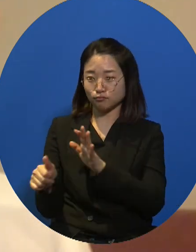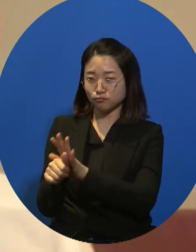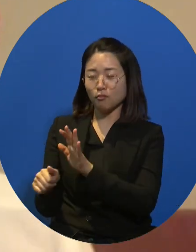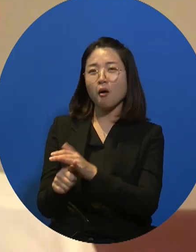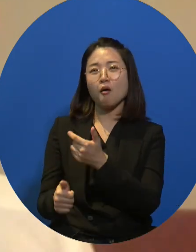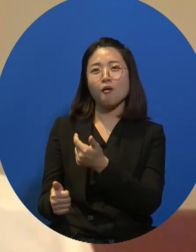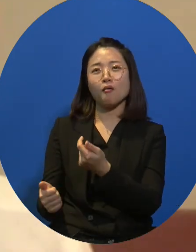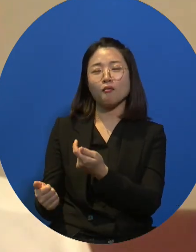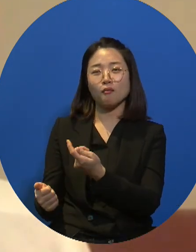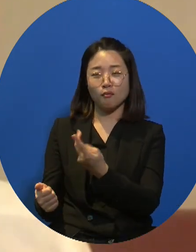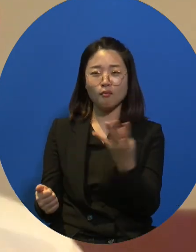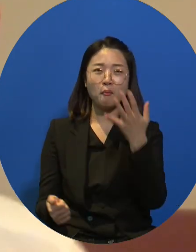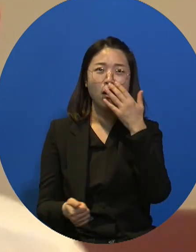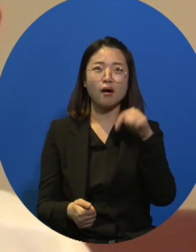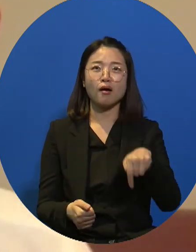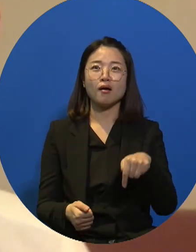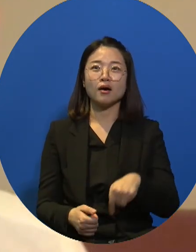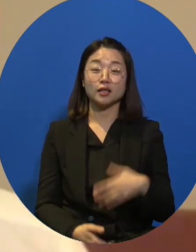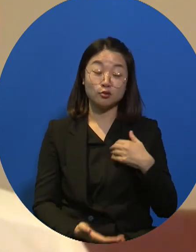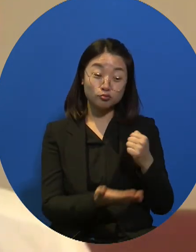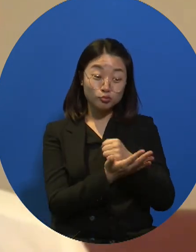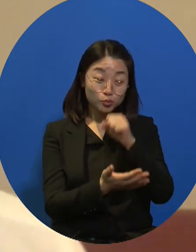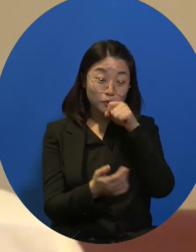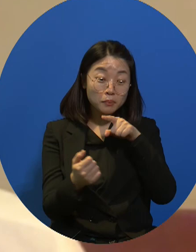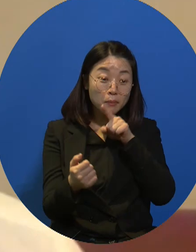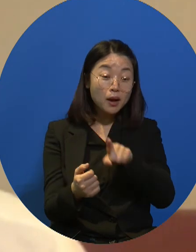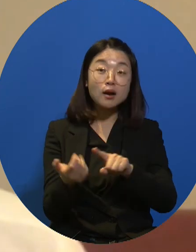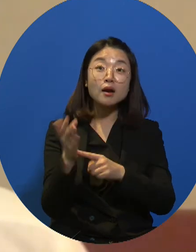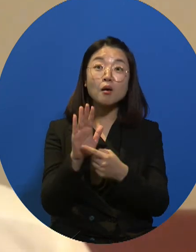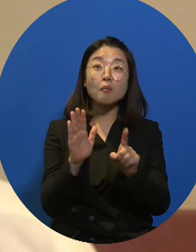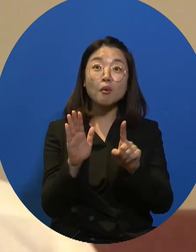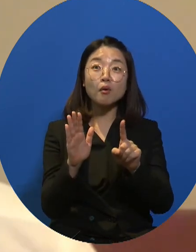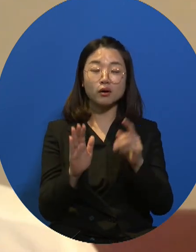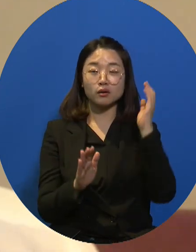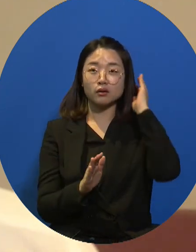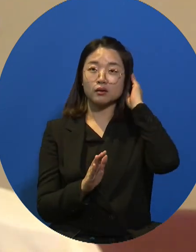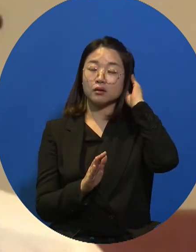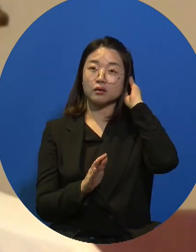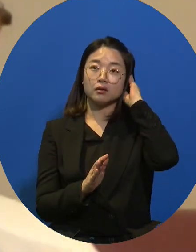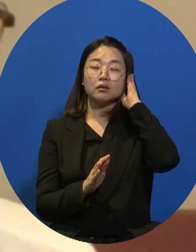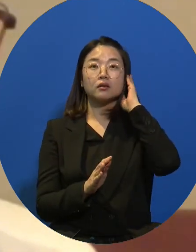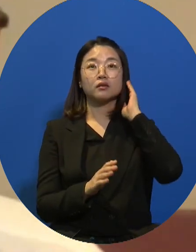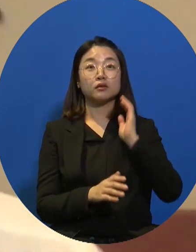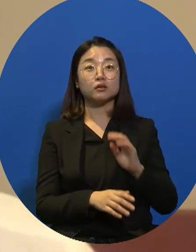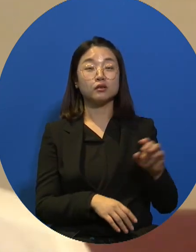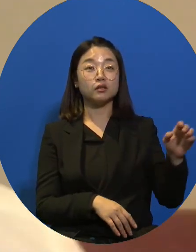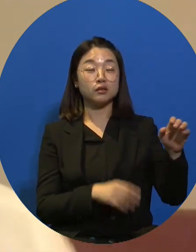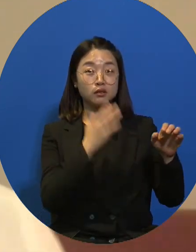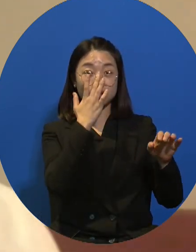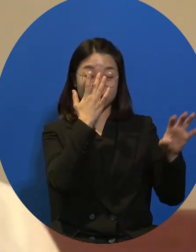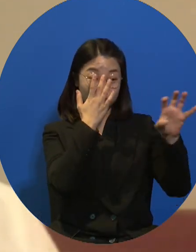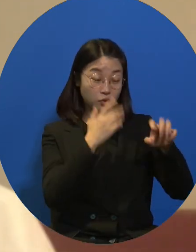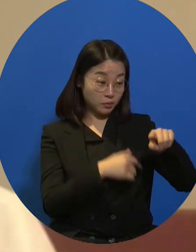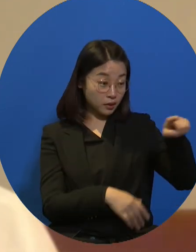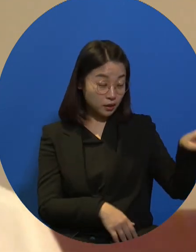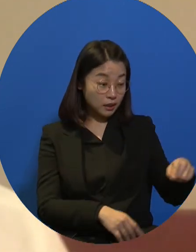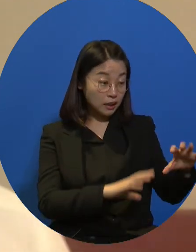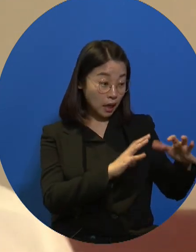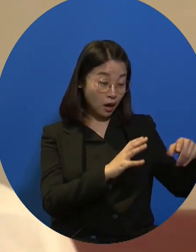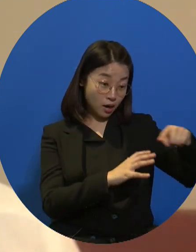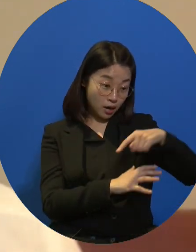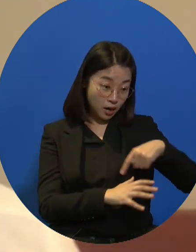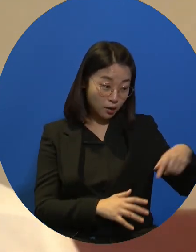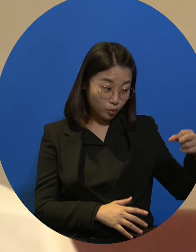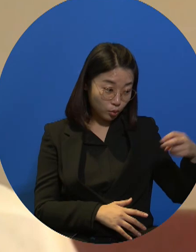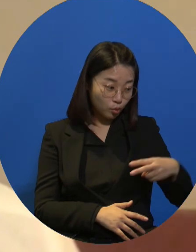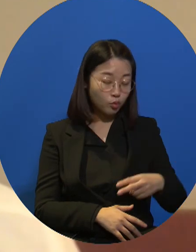예, 저희가 운이 좋다고 말씀을 드리는 이유는 유럽에는 어쨌든 지역 차원의, 그리고 국가